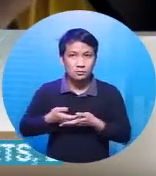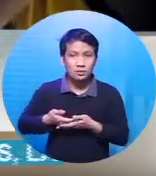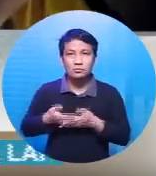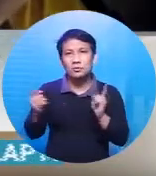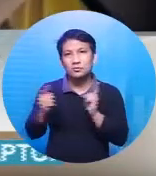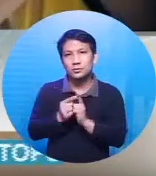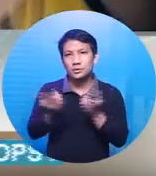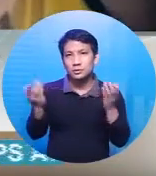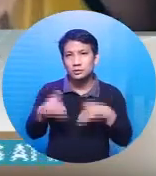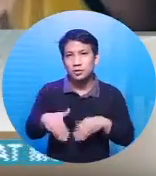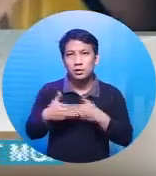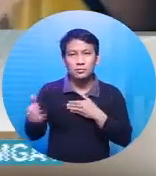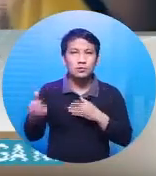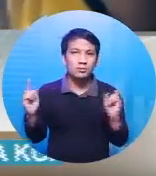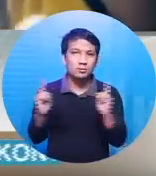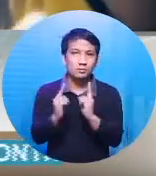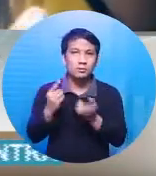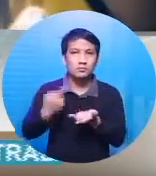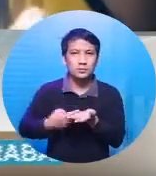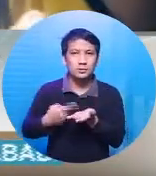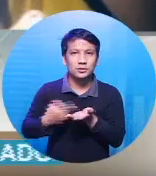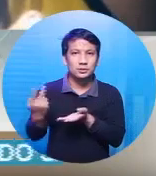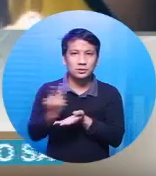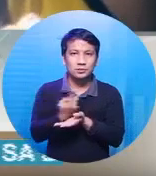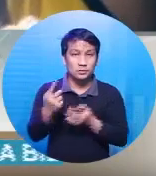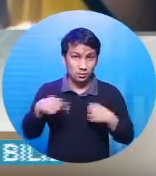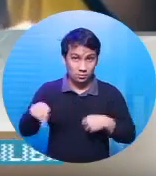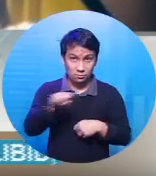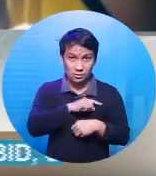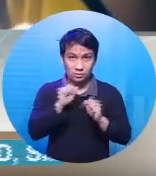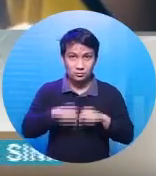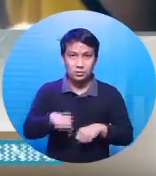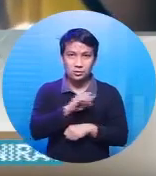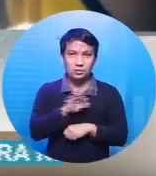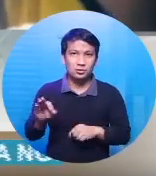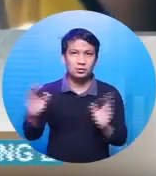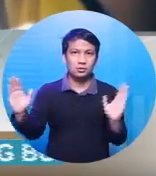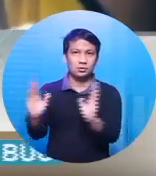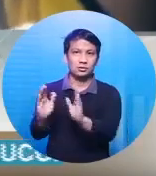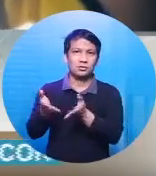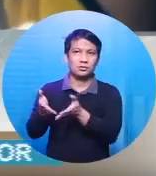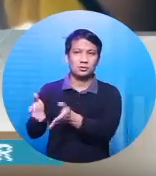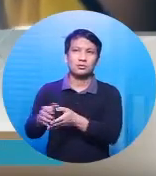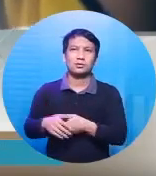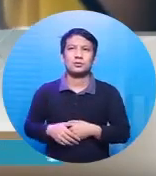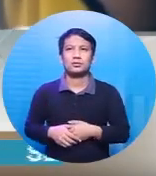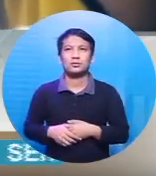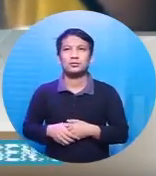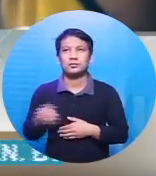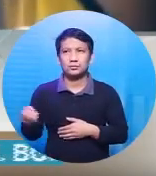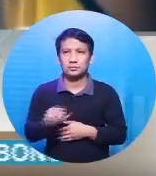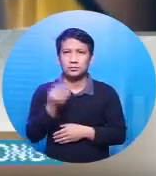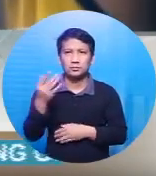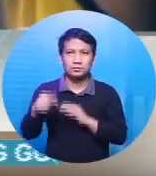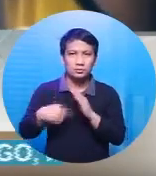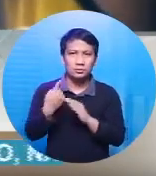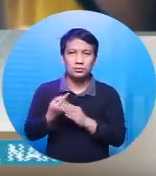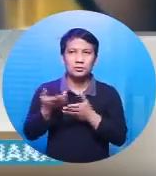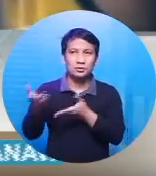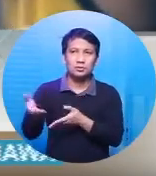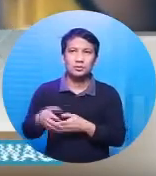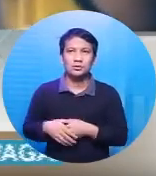magkakaroon kayo ng pagkakataon na one-on-one lang kayong dalawa, pati kami, off kami, kayo lang dalawa mag-usap kung ilang oras ang gusto mo, pagbibigyan ka namin,